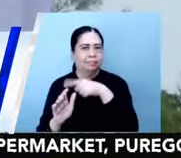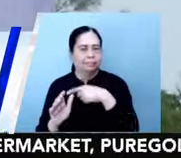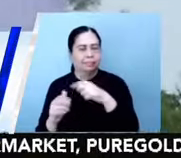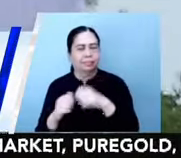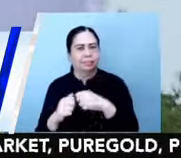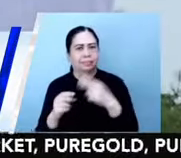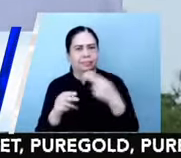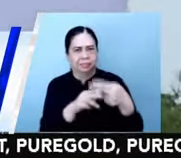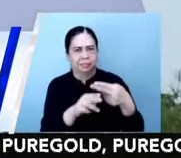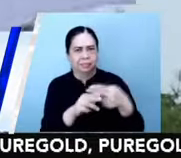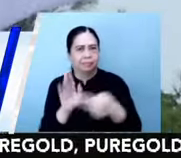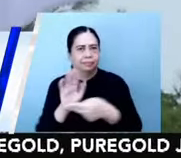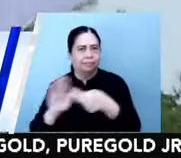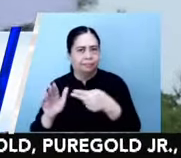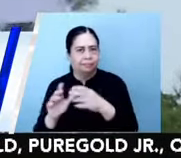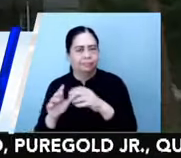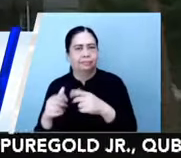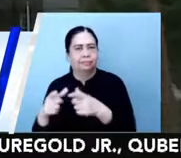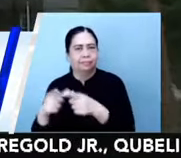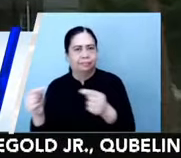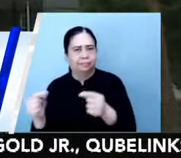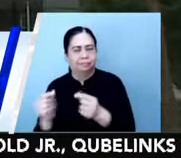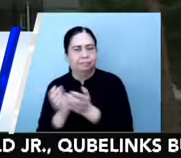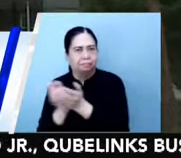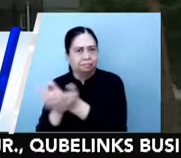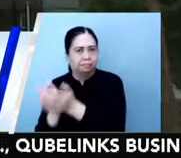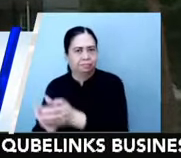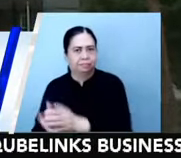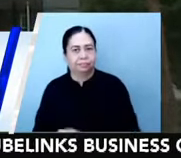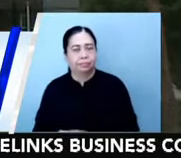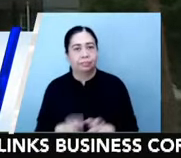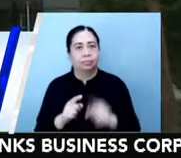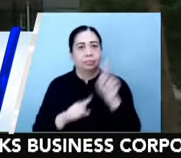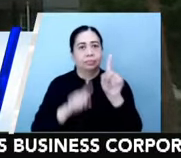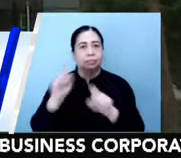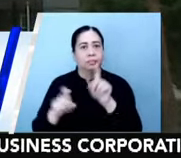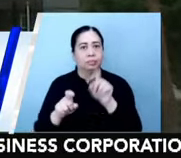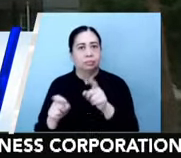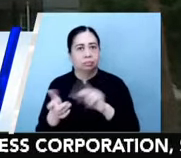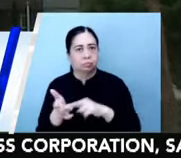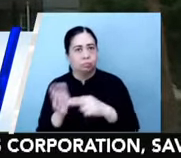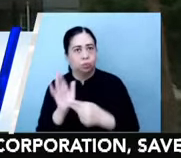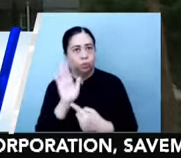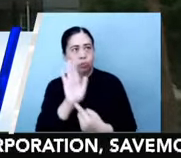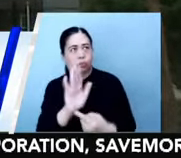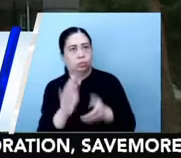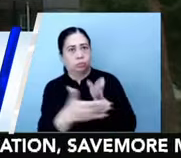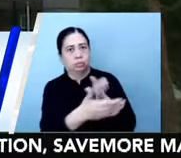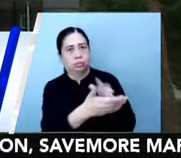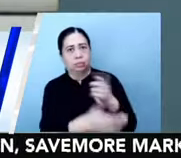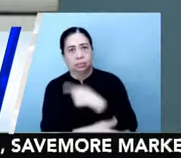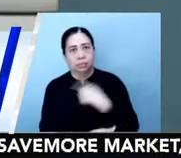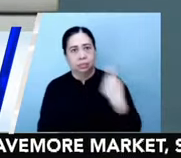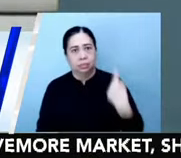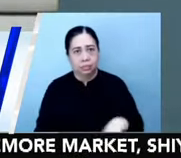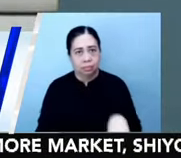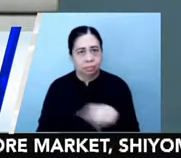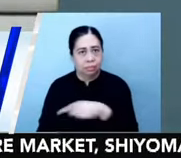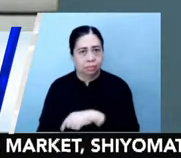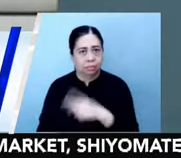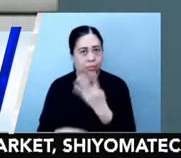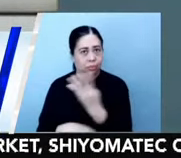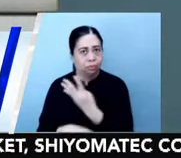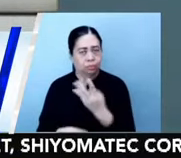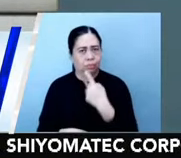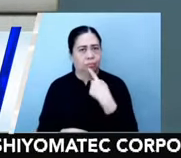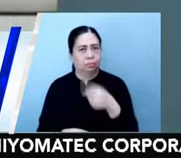Japan Maritime Self-Defense Force. Nang matanong kung pagpapakita ng puwersa laban sa China Maritime Cooperative Activity, sabi ng Department of